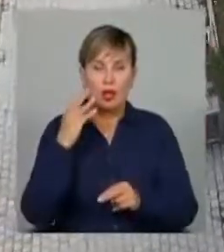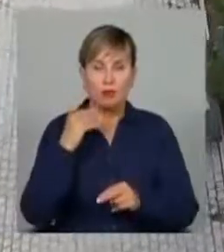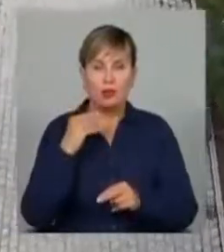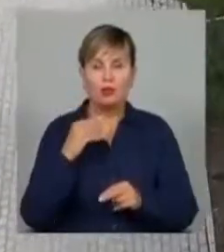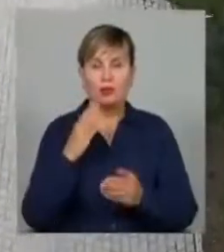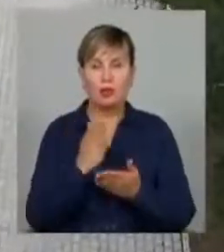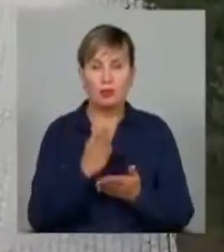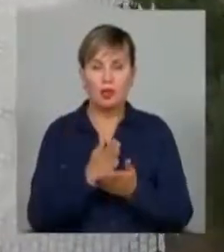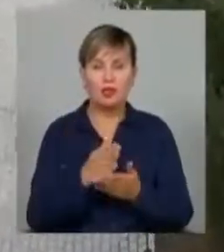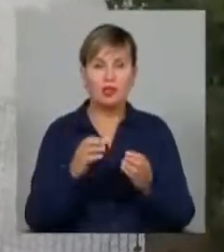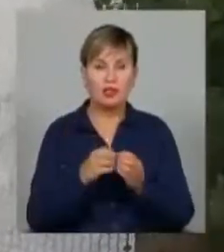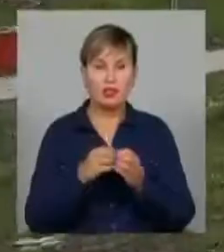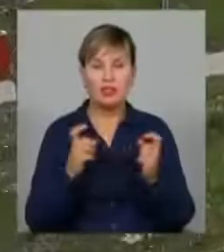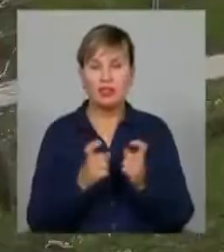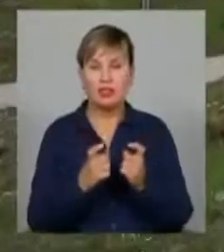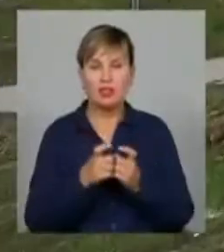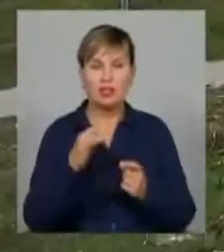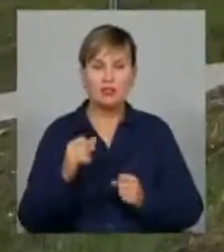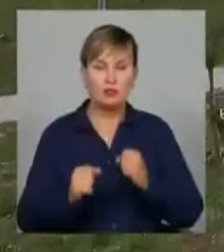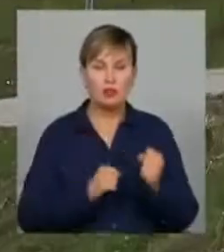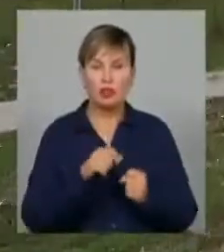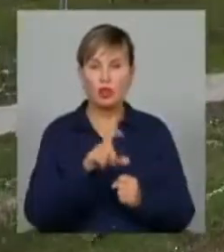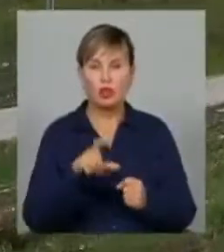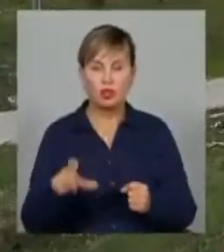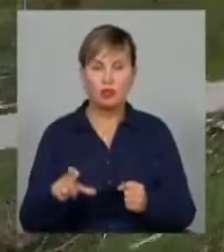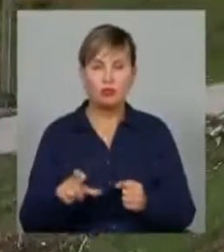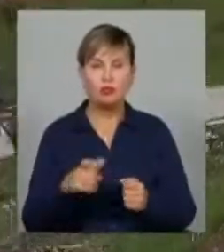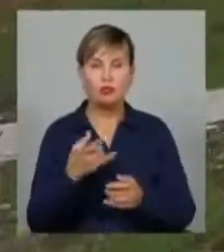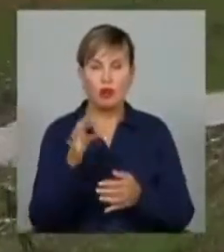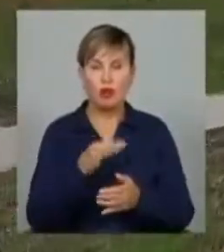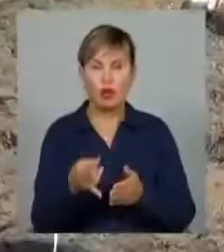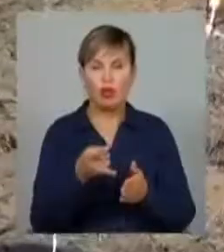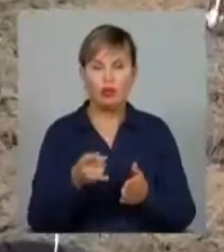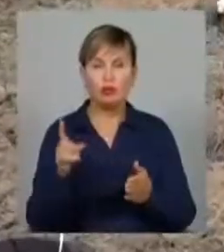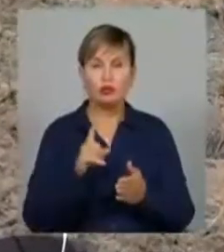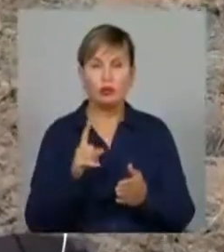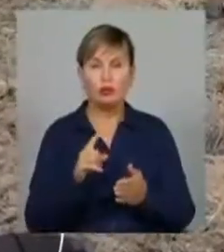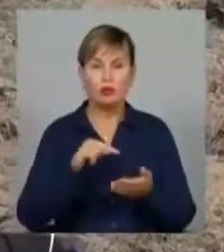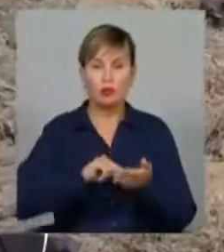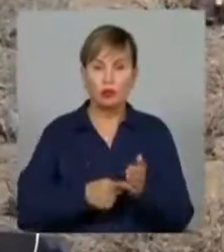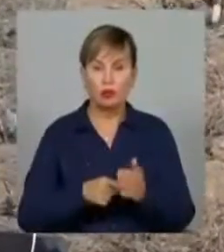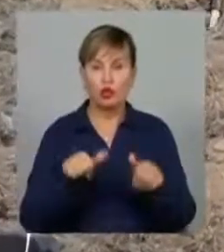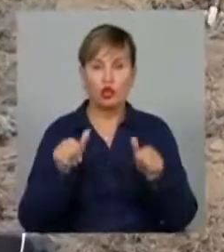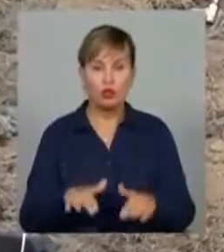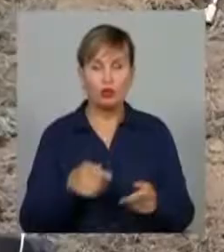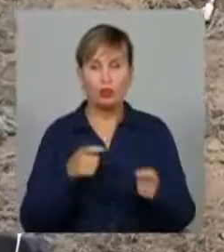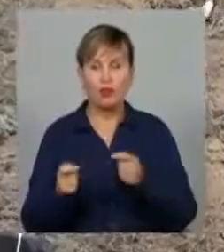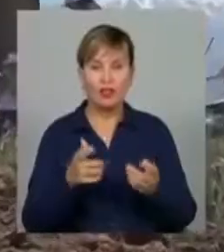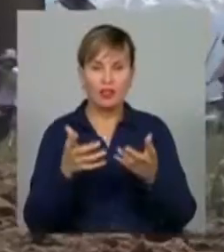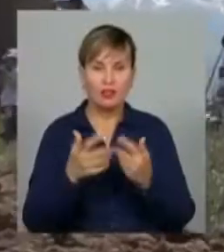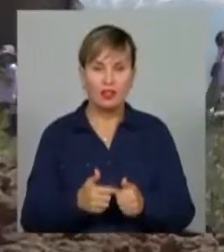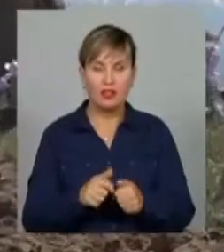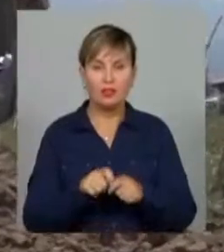Прежде имели место десятки скандалов и возмущений горожан касаемо вырубки деревьев. Чтобы поставить точку в этом вопросе, управление